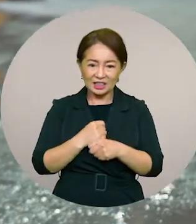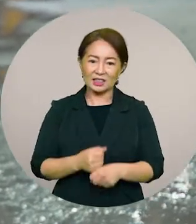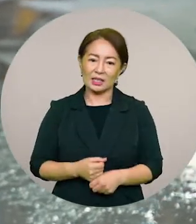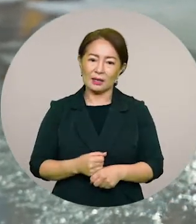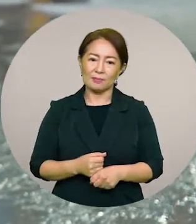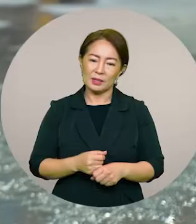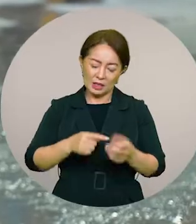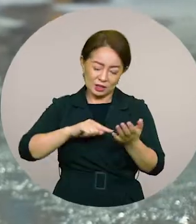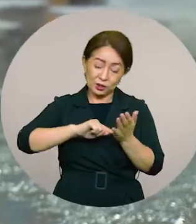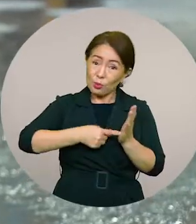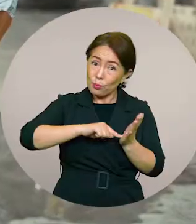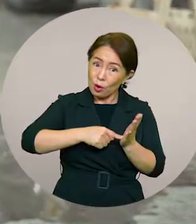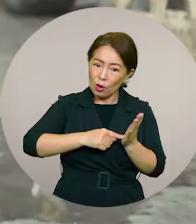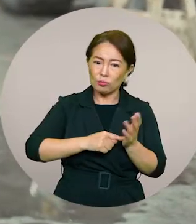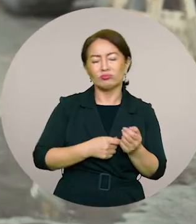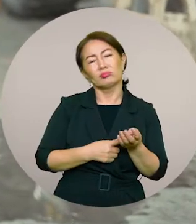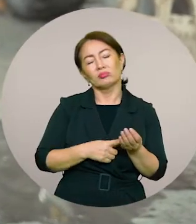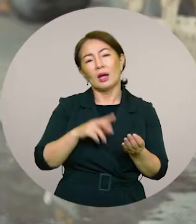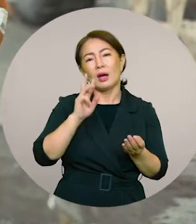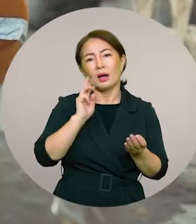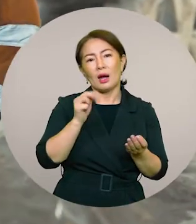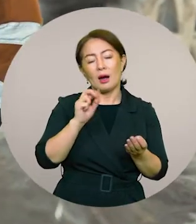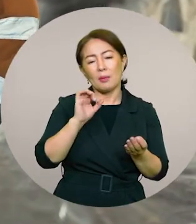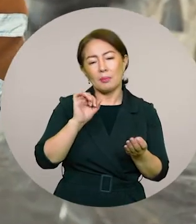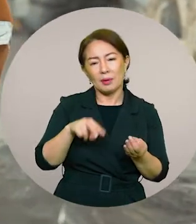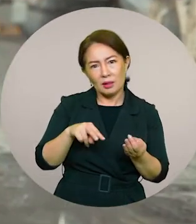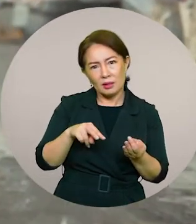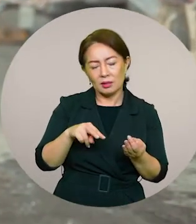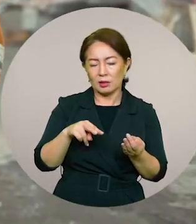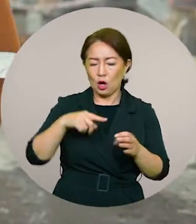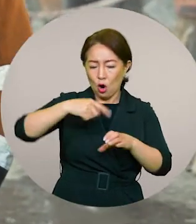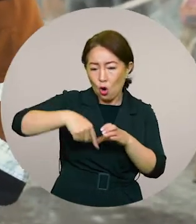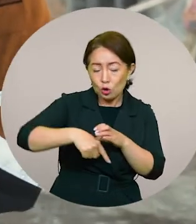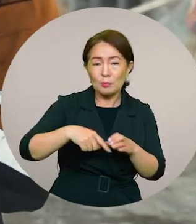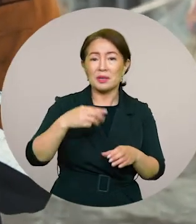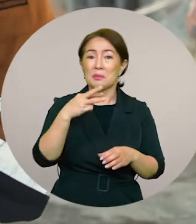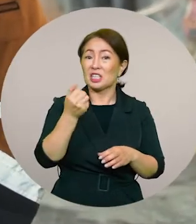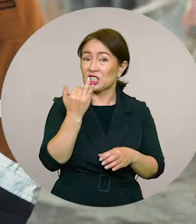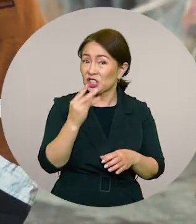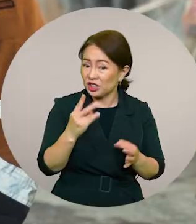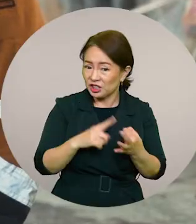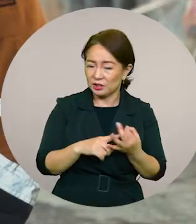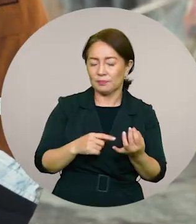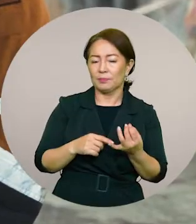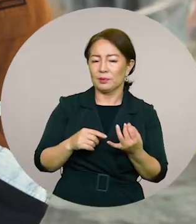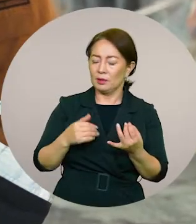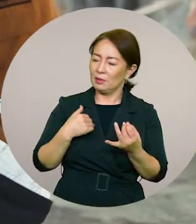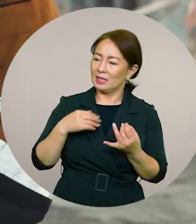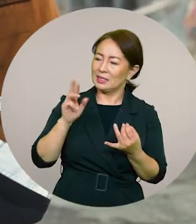тэр Baltic, Capital одоо GD өрмийн машин. Манай дээр болохоор